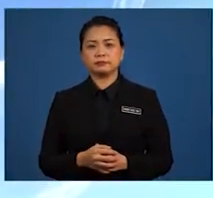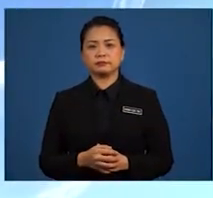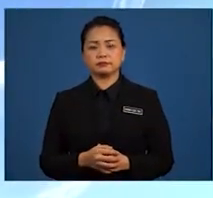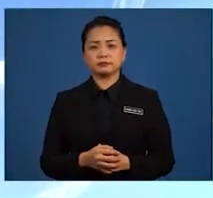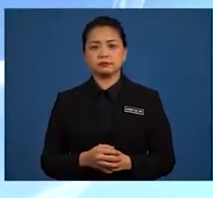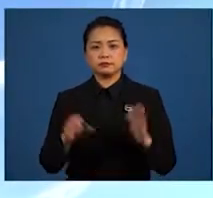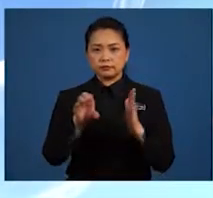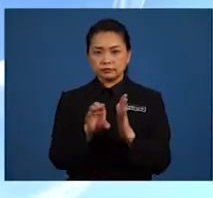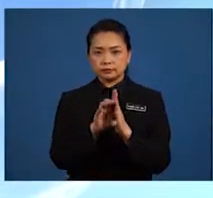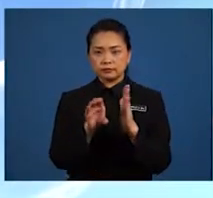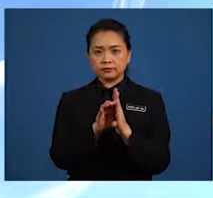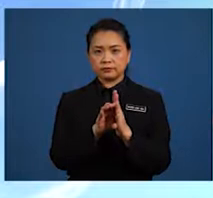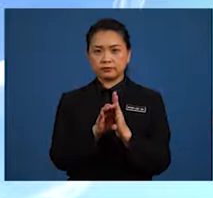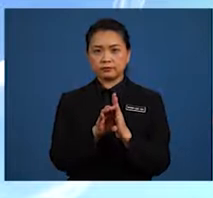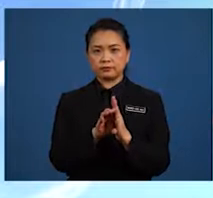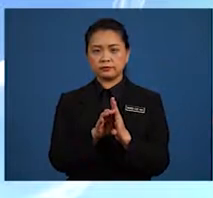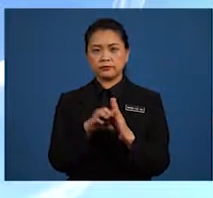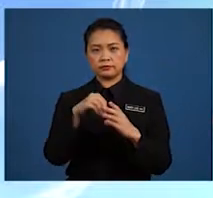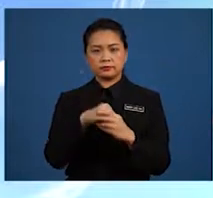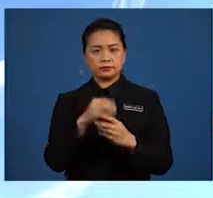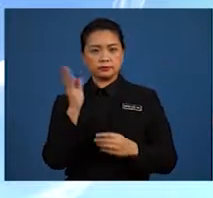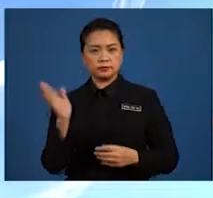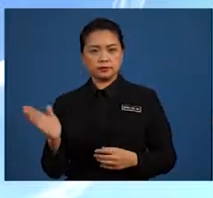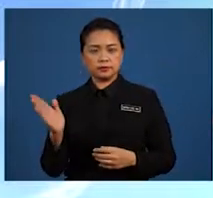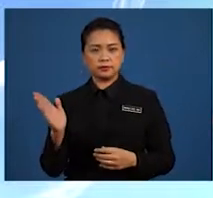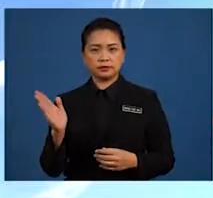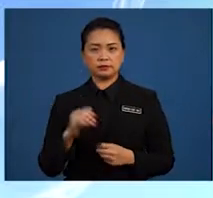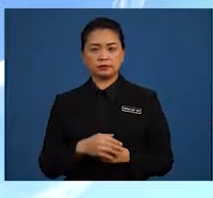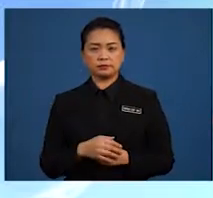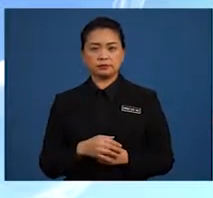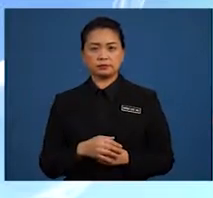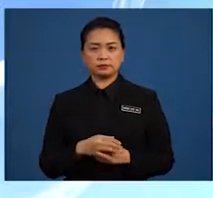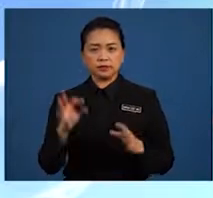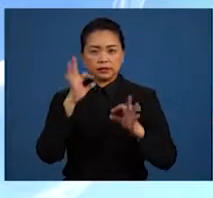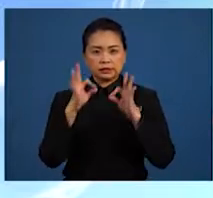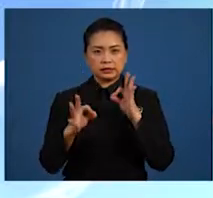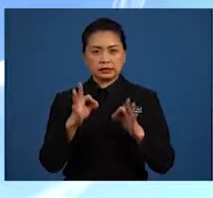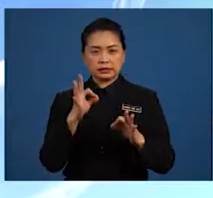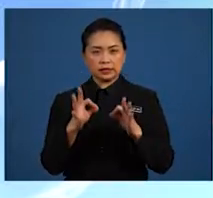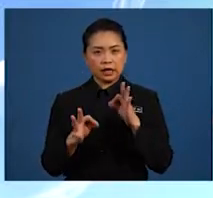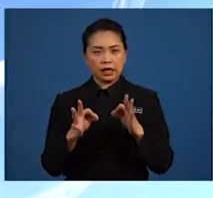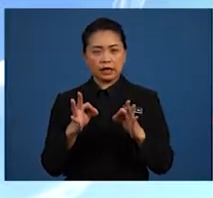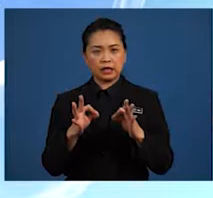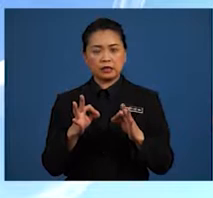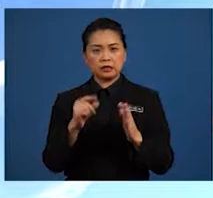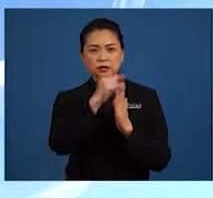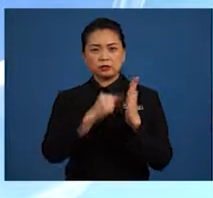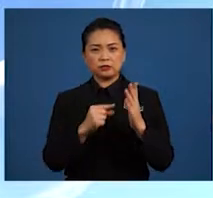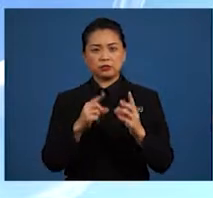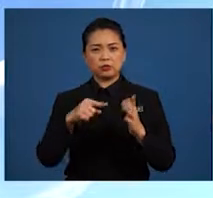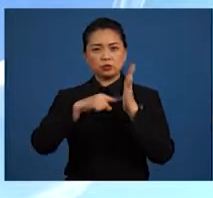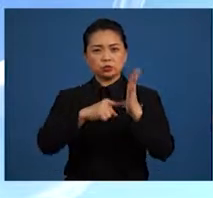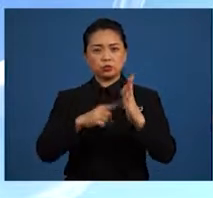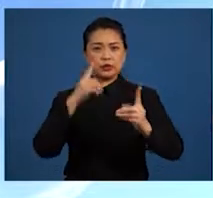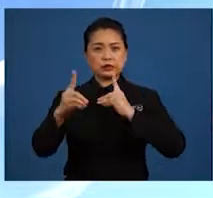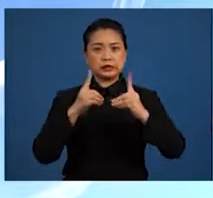contohnya dalam hikayat pelanduk jenaka jika grafik menunjukkan dialog antara Tuan